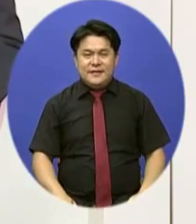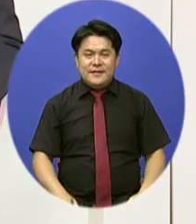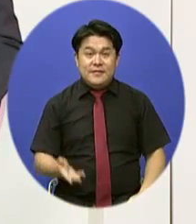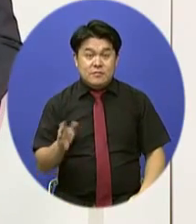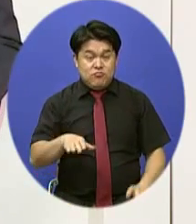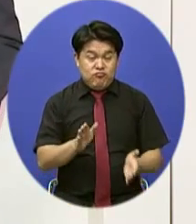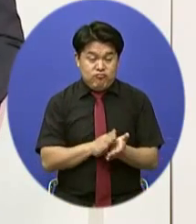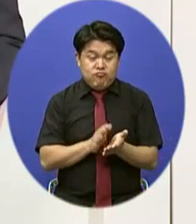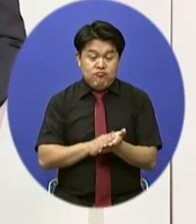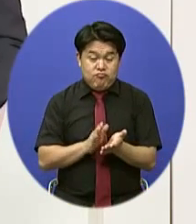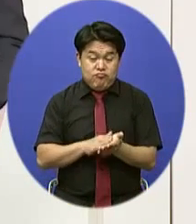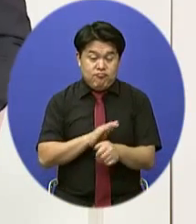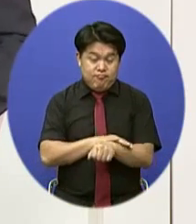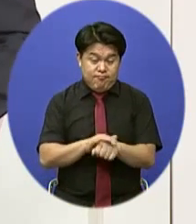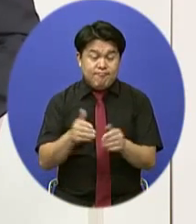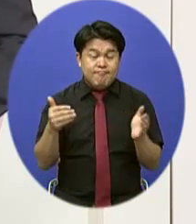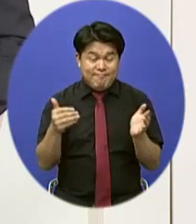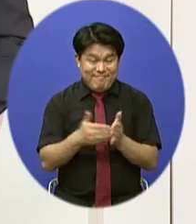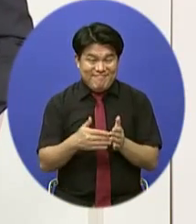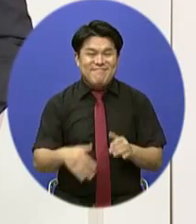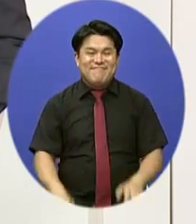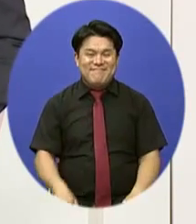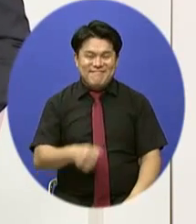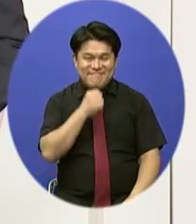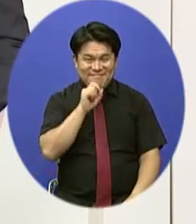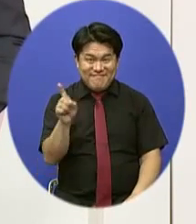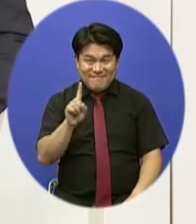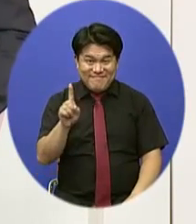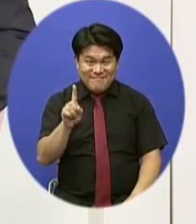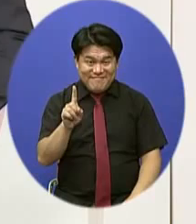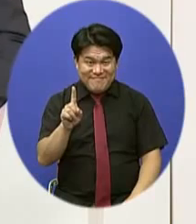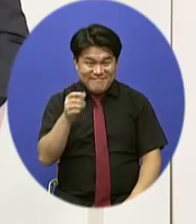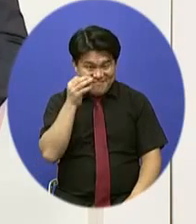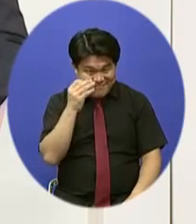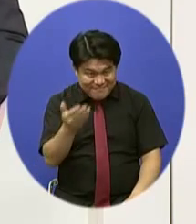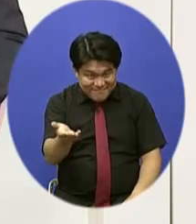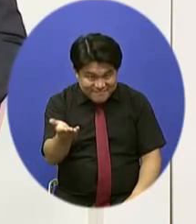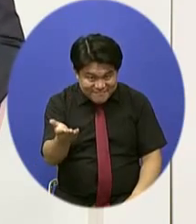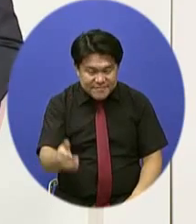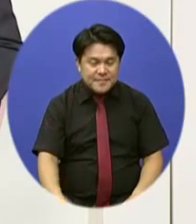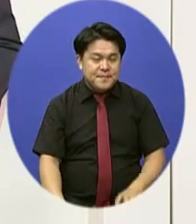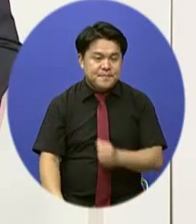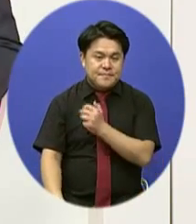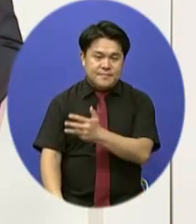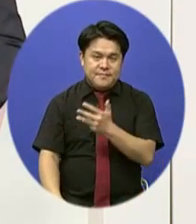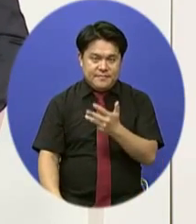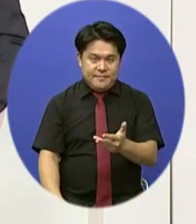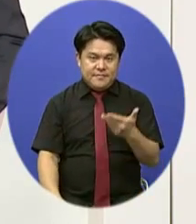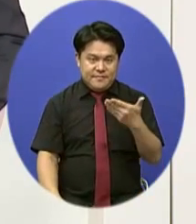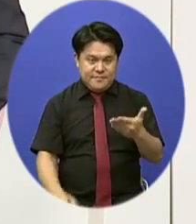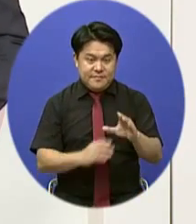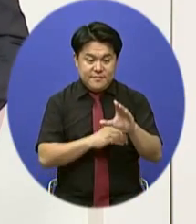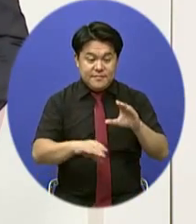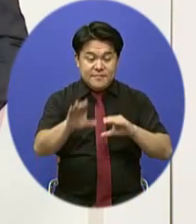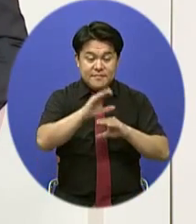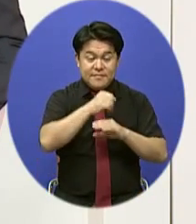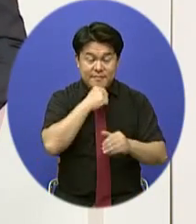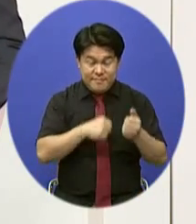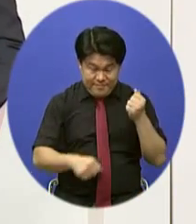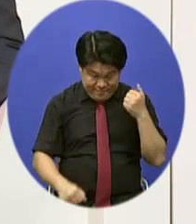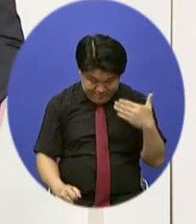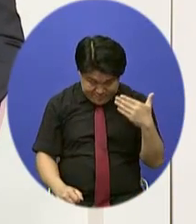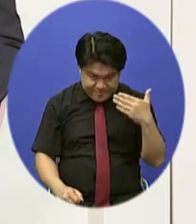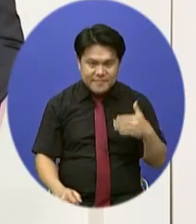잘 맞추셨고요. 네, 점수 자, 보겠습니다. 궁금합니다. 네. 8점, 8점, 9점, 보너스